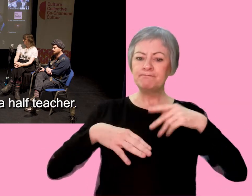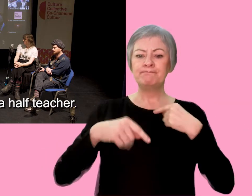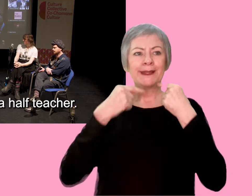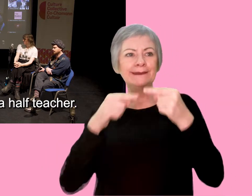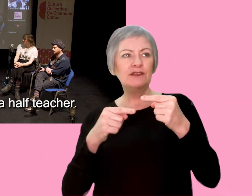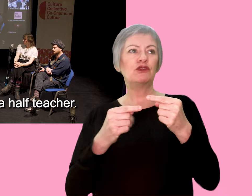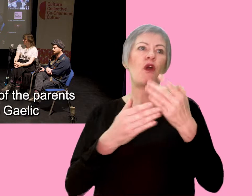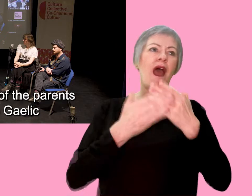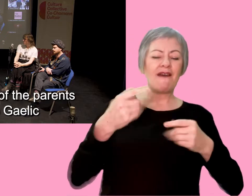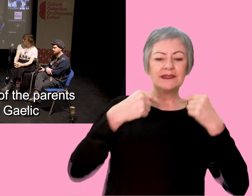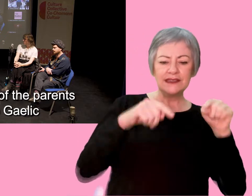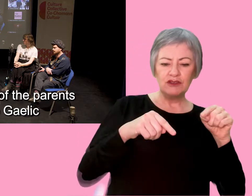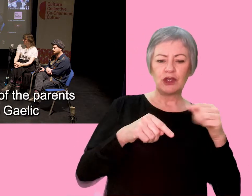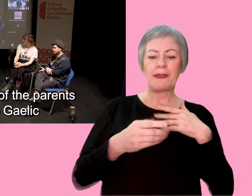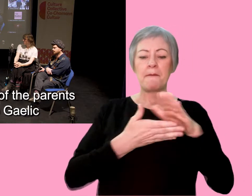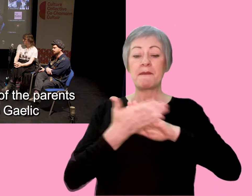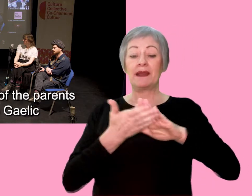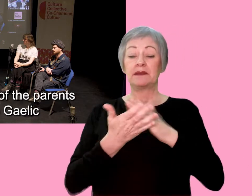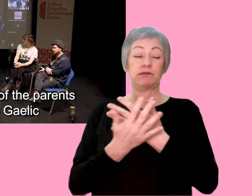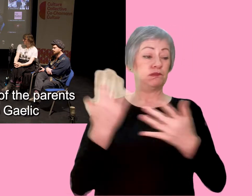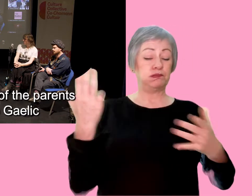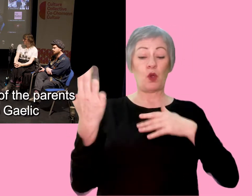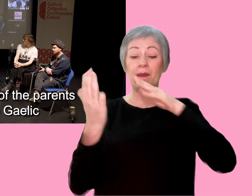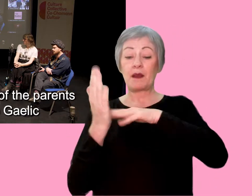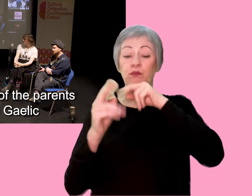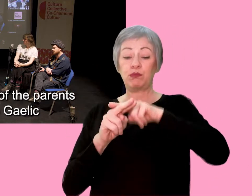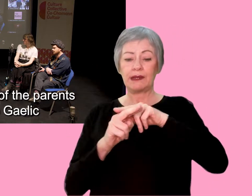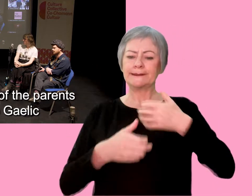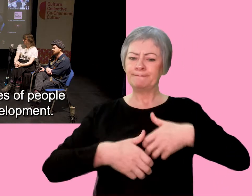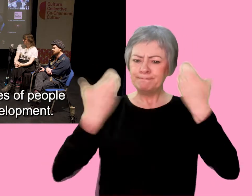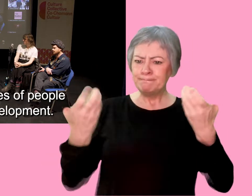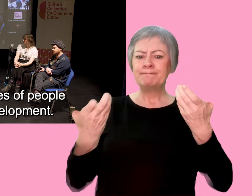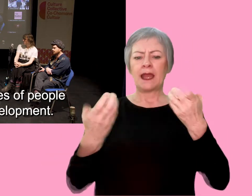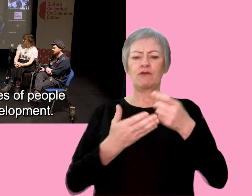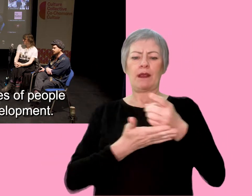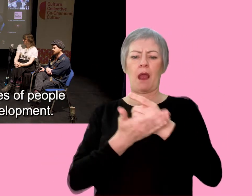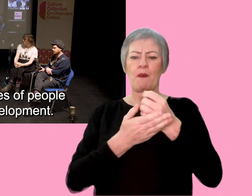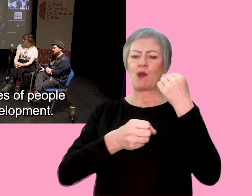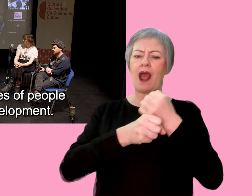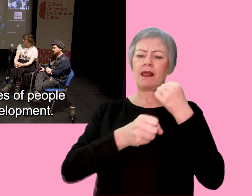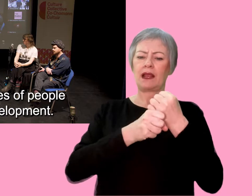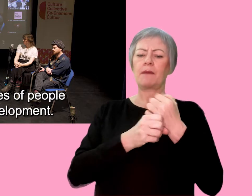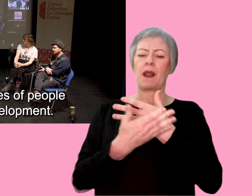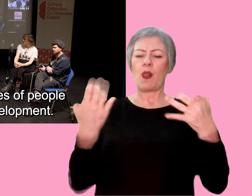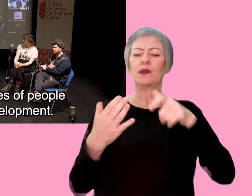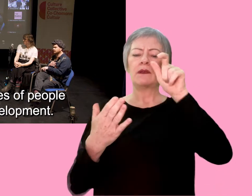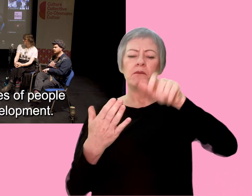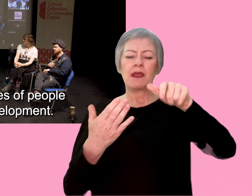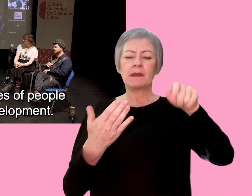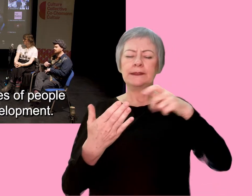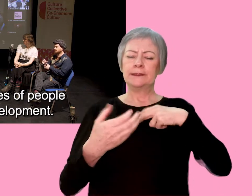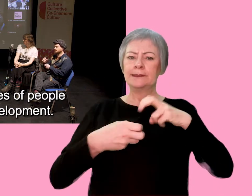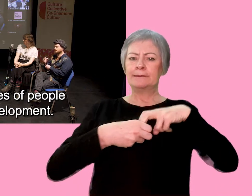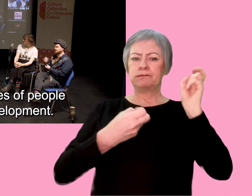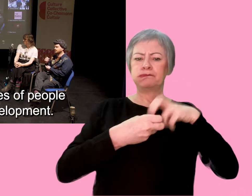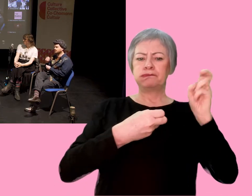le hitcher. En sjá een keelge, ik wil viewingje vaarten, gema vieig, als het kurgudde het Gaelic, is toegtje een